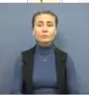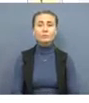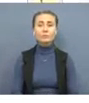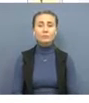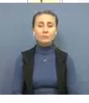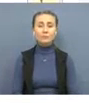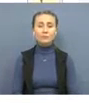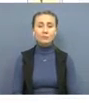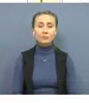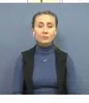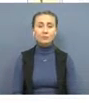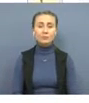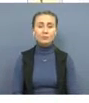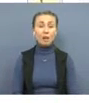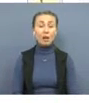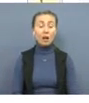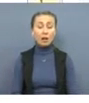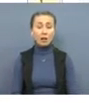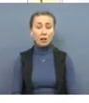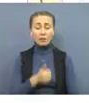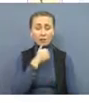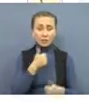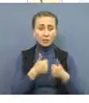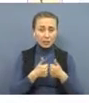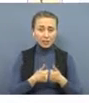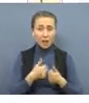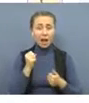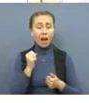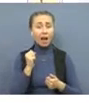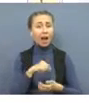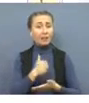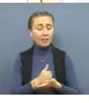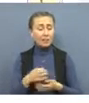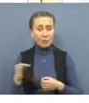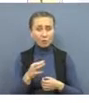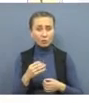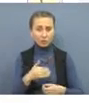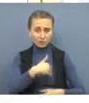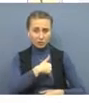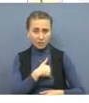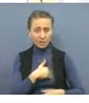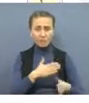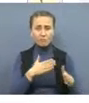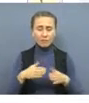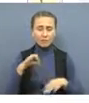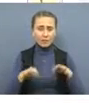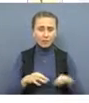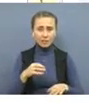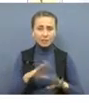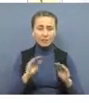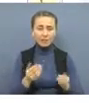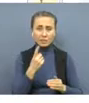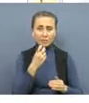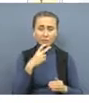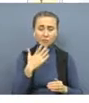продолжится. Помимо состязаний акынов, акимом области инициирован ряд проектов в рамках празднования 125-летия